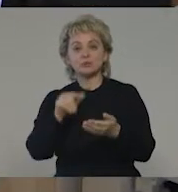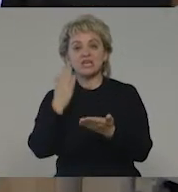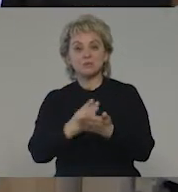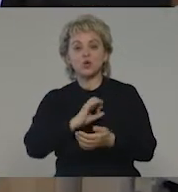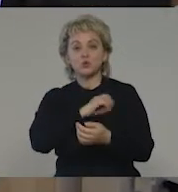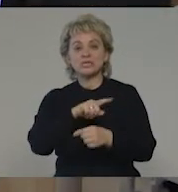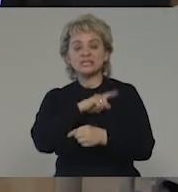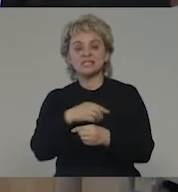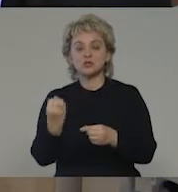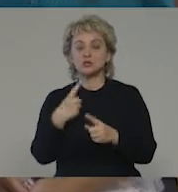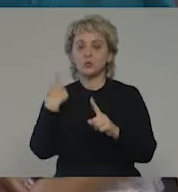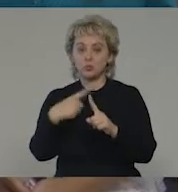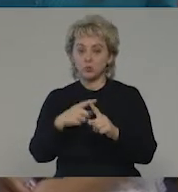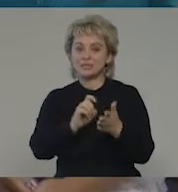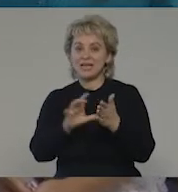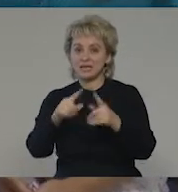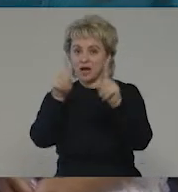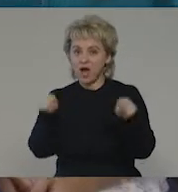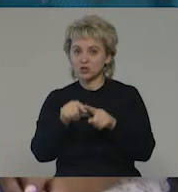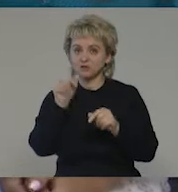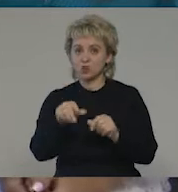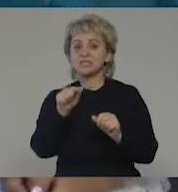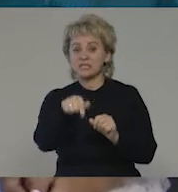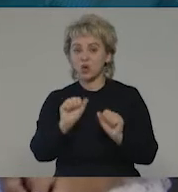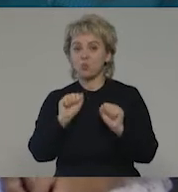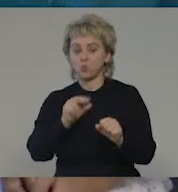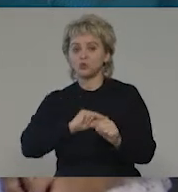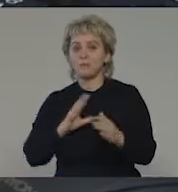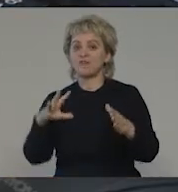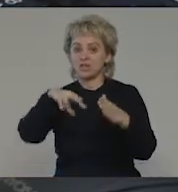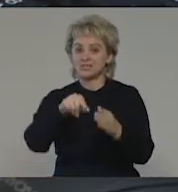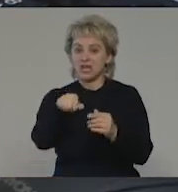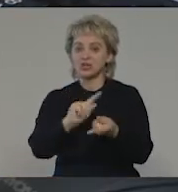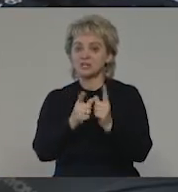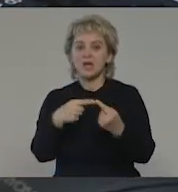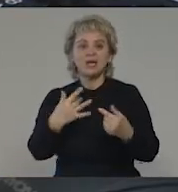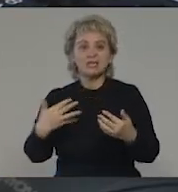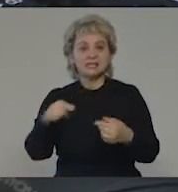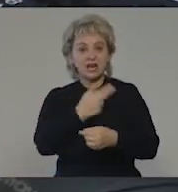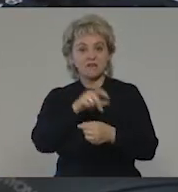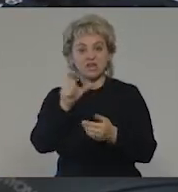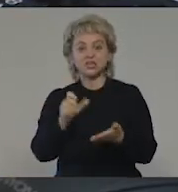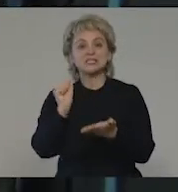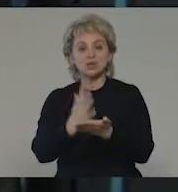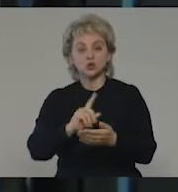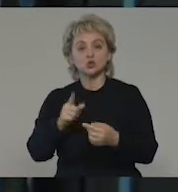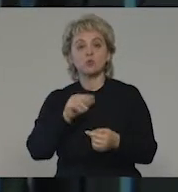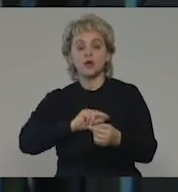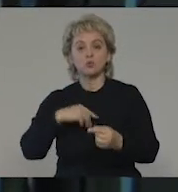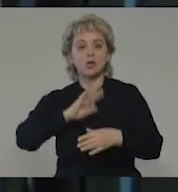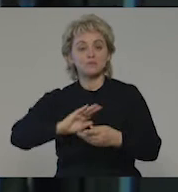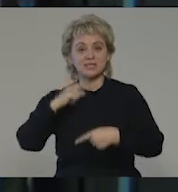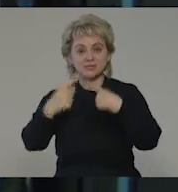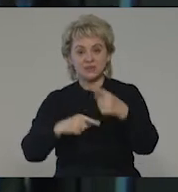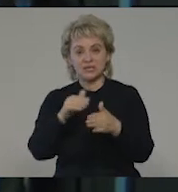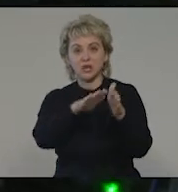юридическую силу. Еще один плюс электронной карты в том, что с ней могут работать, внося изменения, сразу несколько врачей. Чтобы все работало без перебоев,